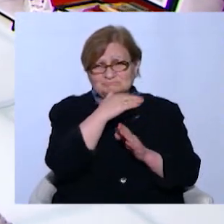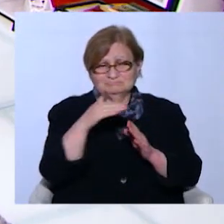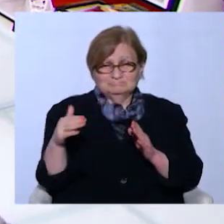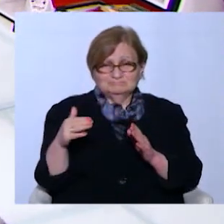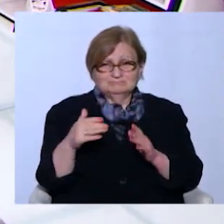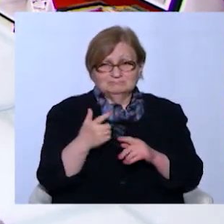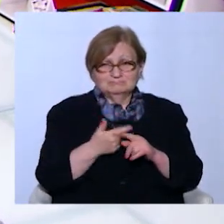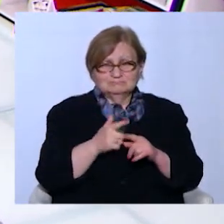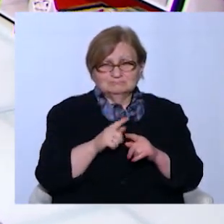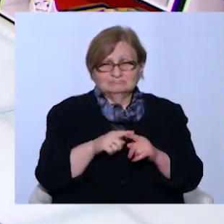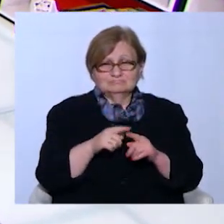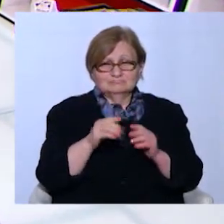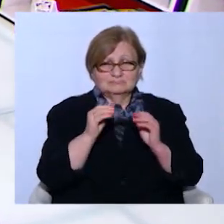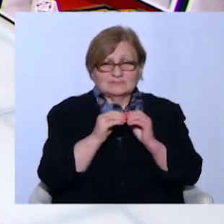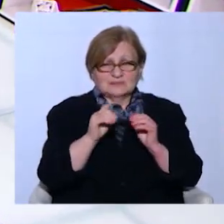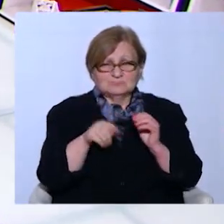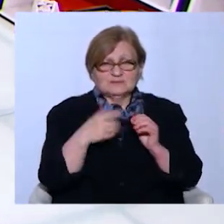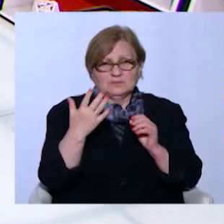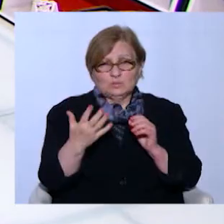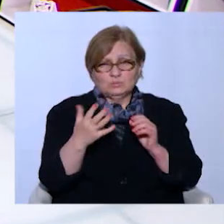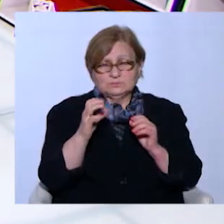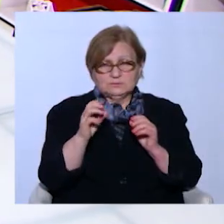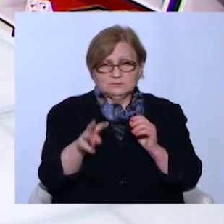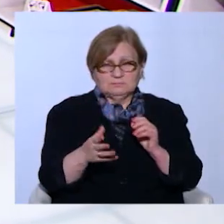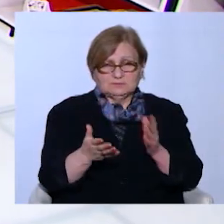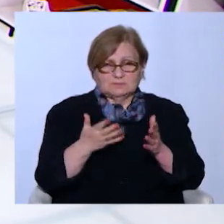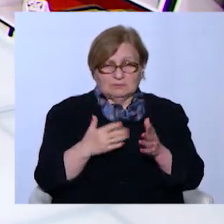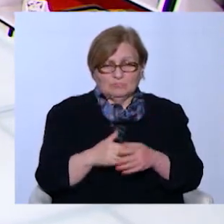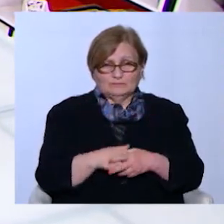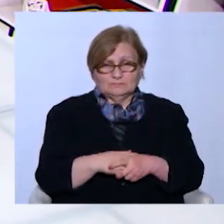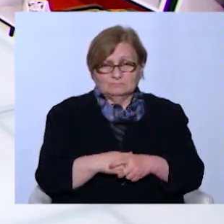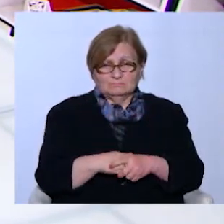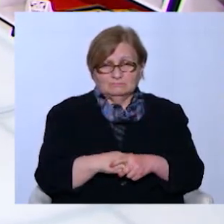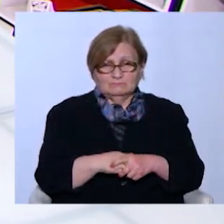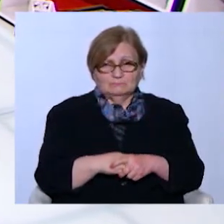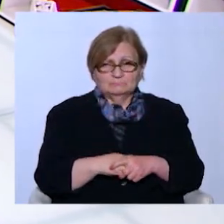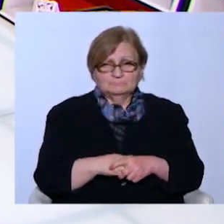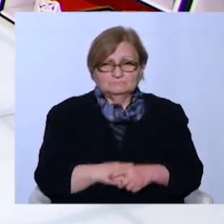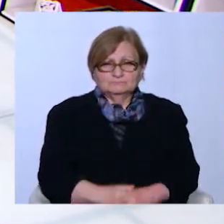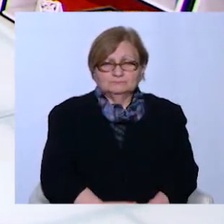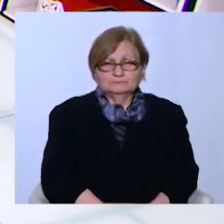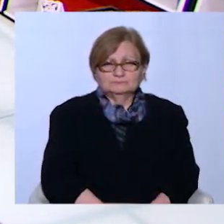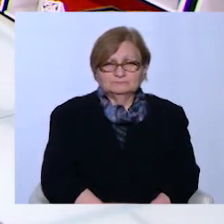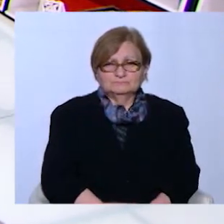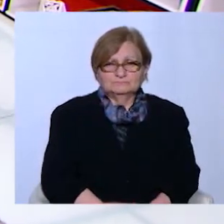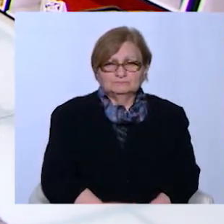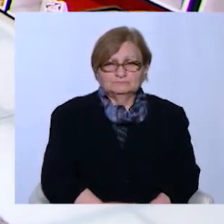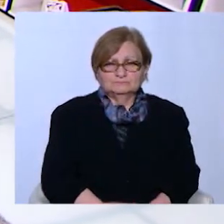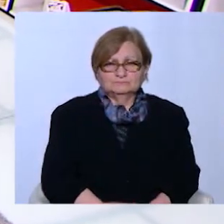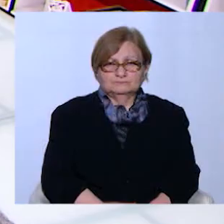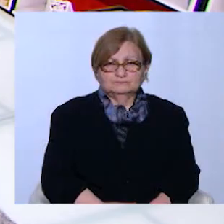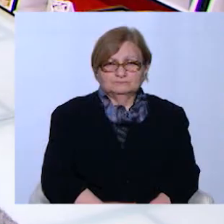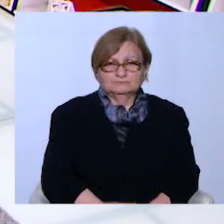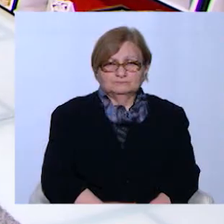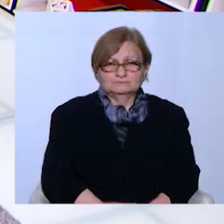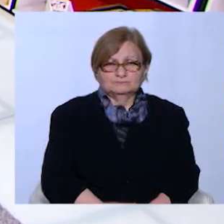დიამეტრი არის 10.5 სანტიმეტრი. ან მეტრი, ნუ სანტიმეტრი იყოს. ეხლა არის ესეთი